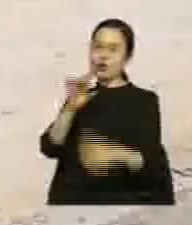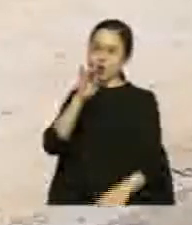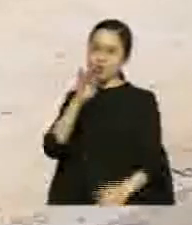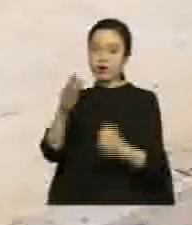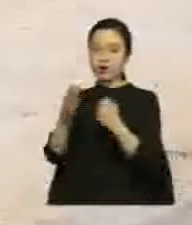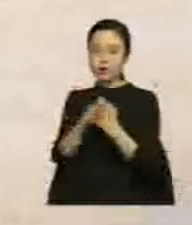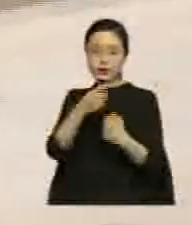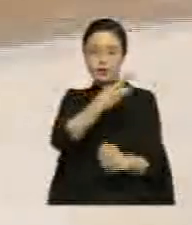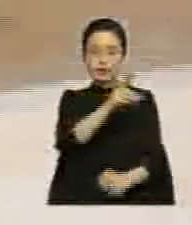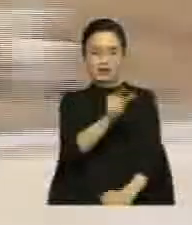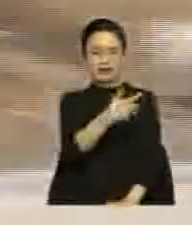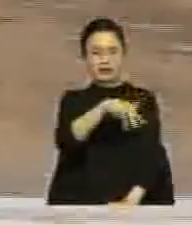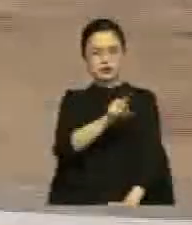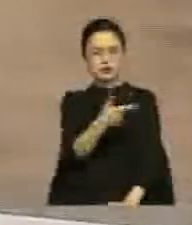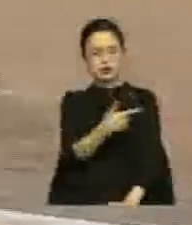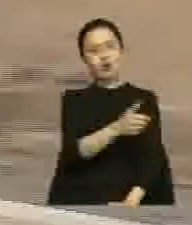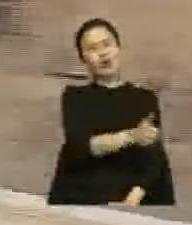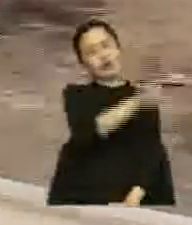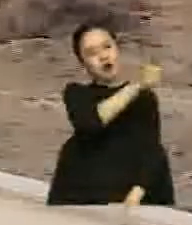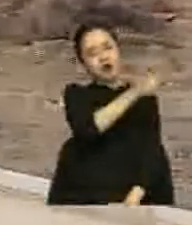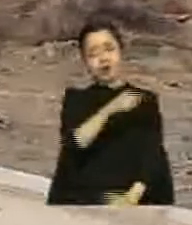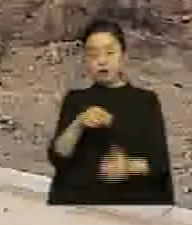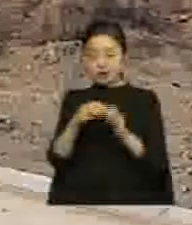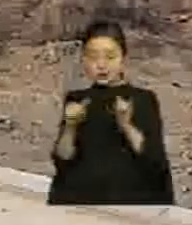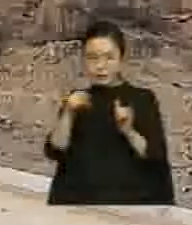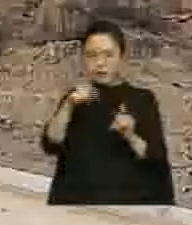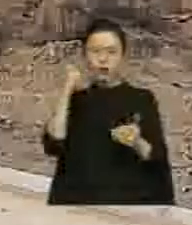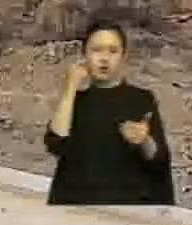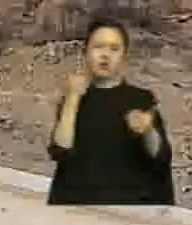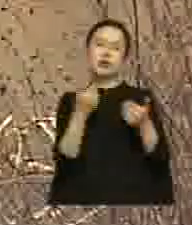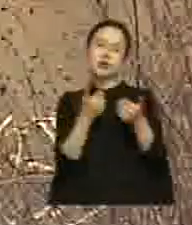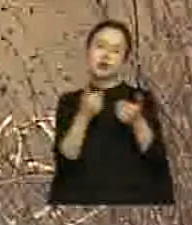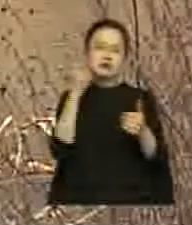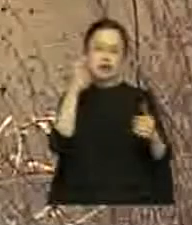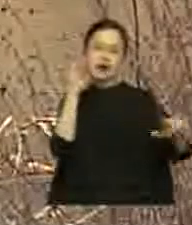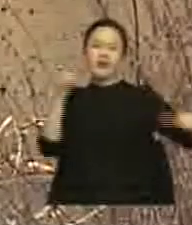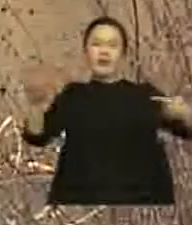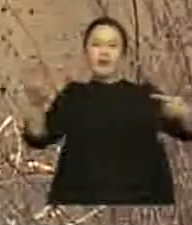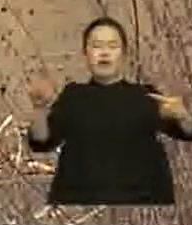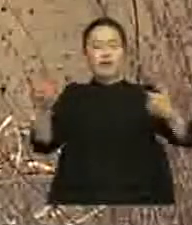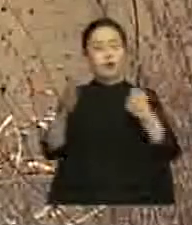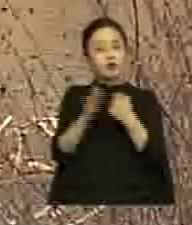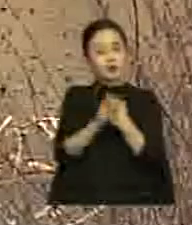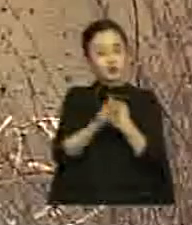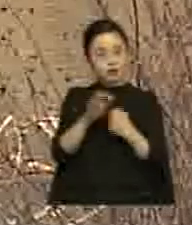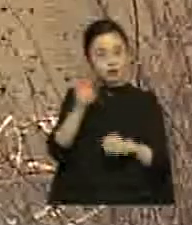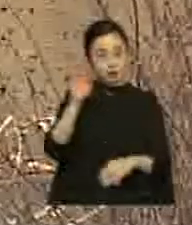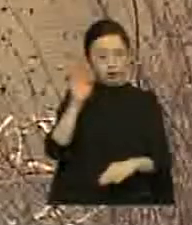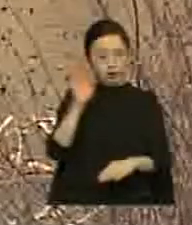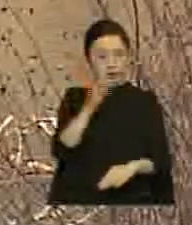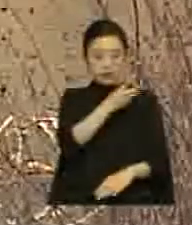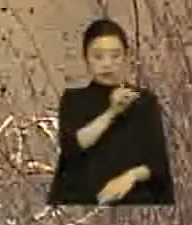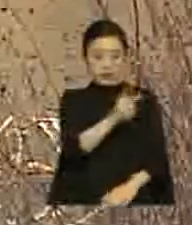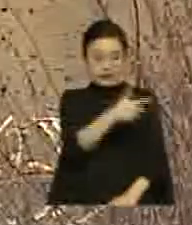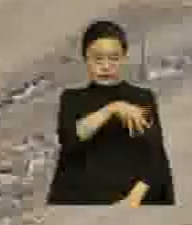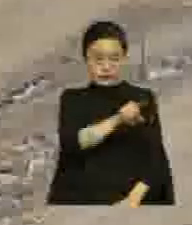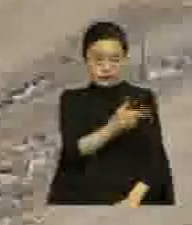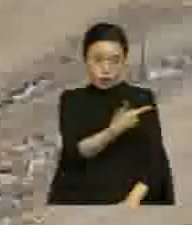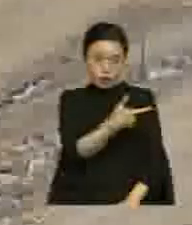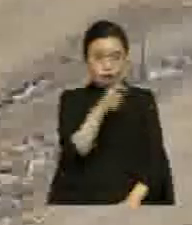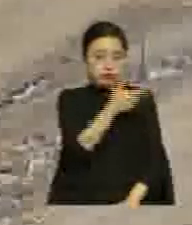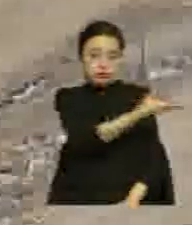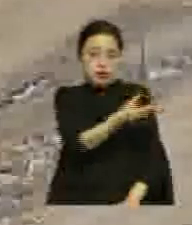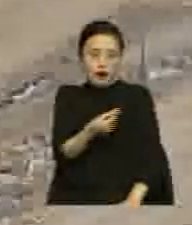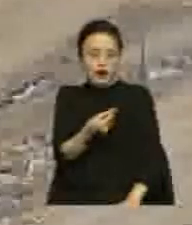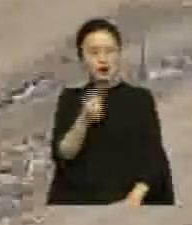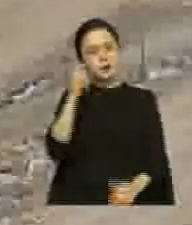탄천이냐 한강이냐를 두고 지역에 관심이 쏠리는 장지천 수변공원. 현재 주민들이 탄천 원수 반대를 위한 실력 행사를 예고하고 있어